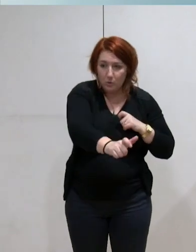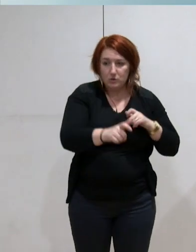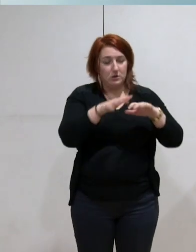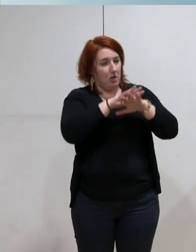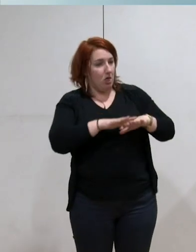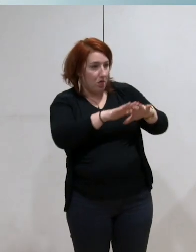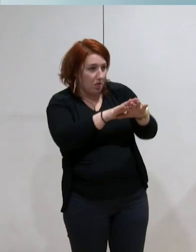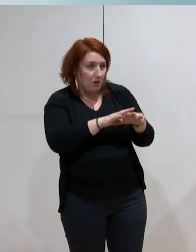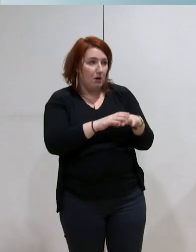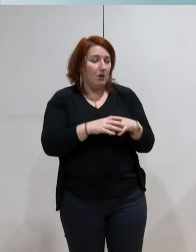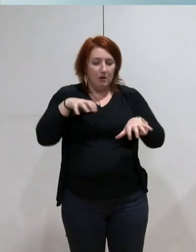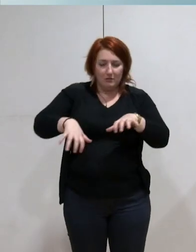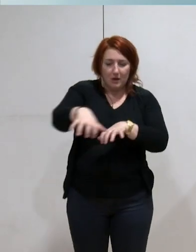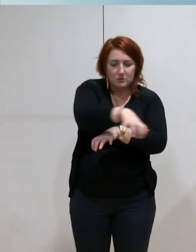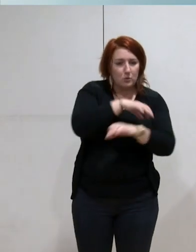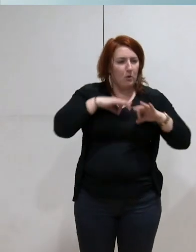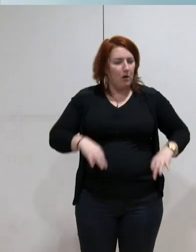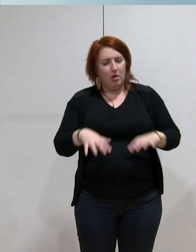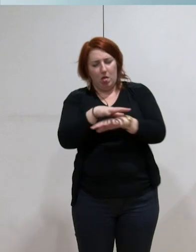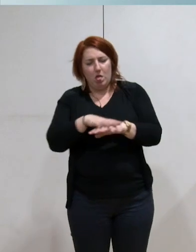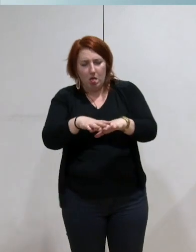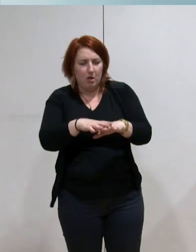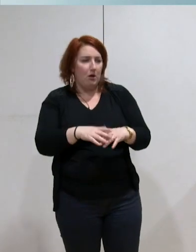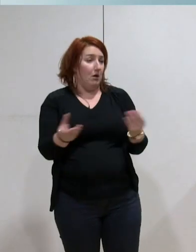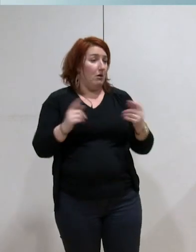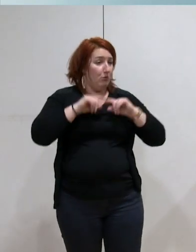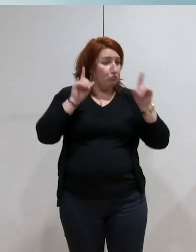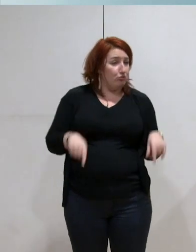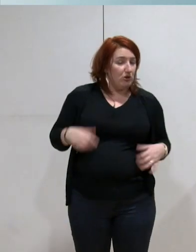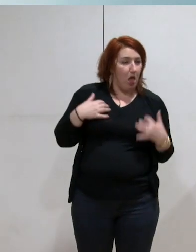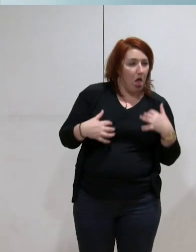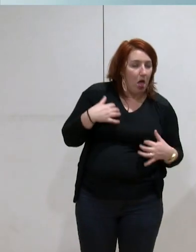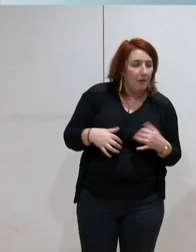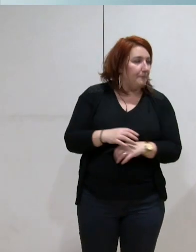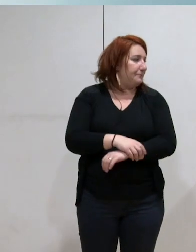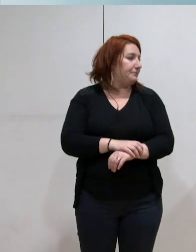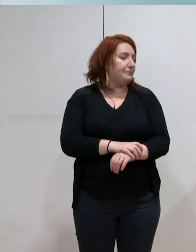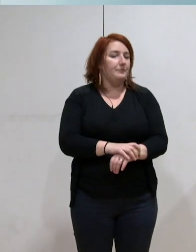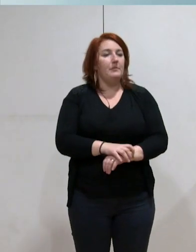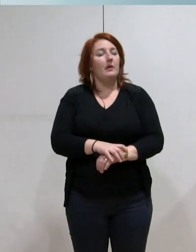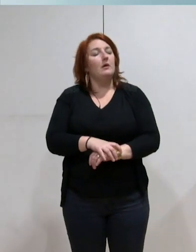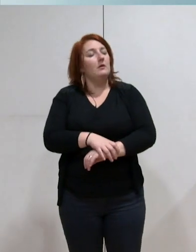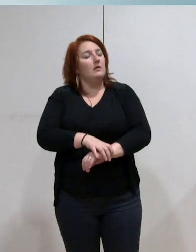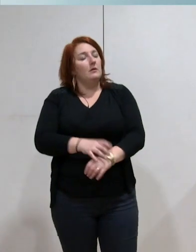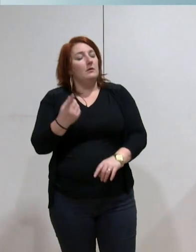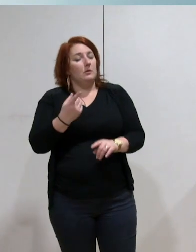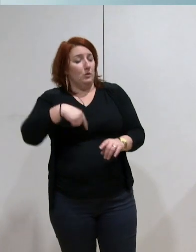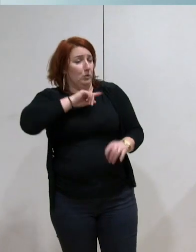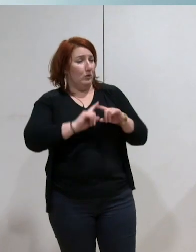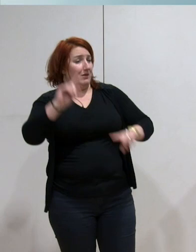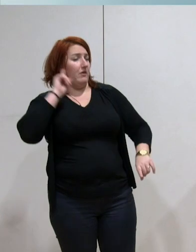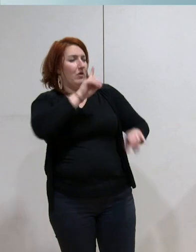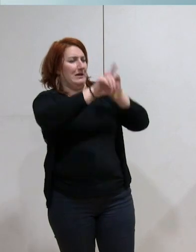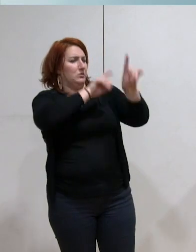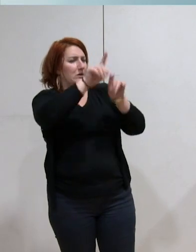carte scolaire et en terme de garantie budgétaire d'ailleurs nous avonsons posé un certain nombre de questions qui nous semblait légitime pour pouvoir